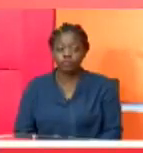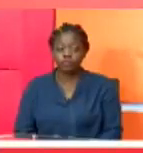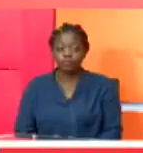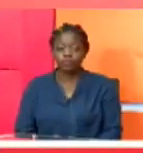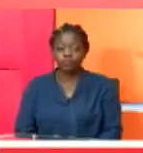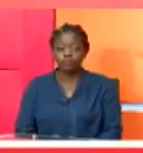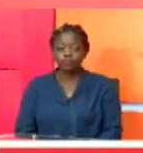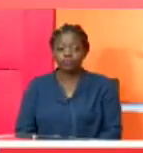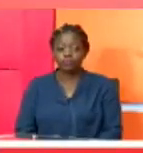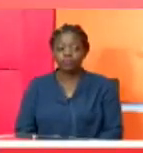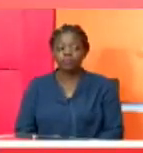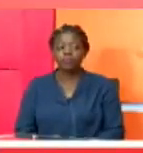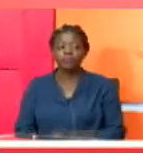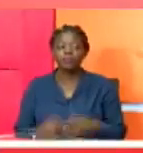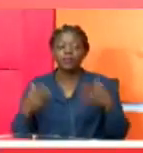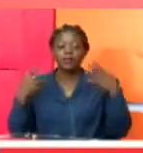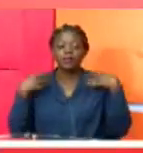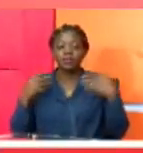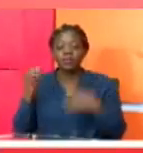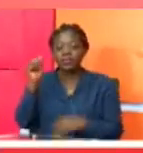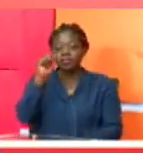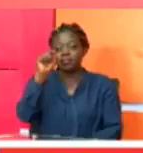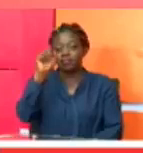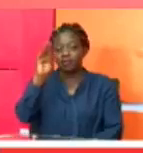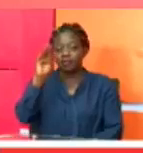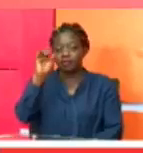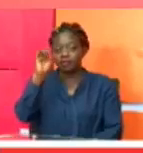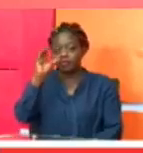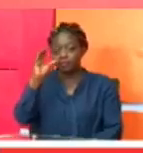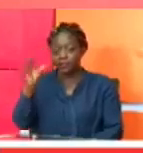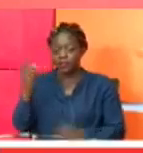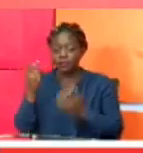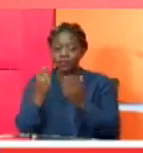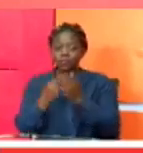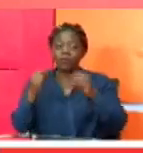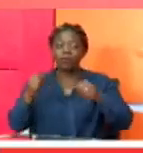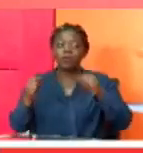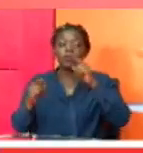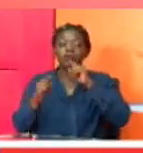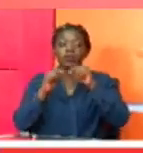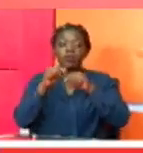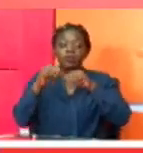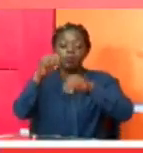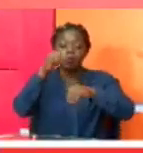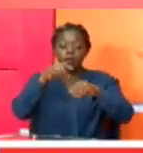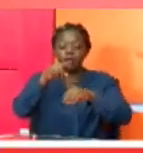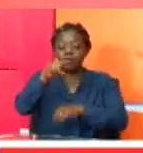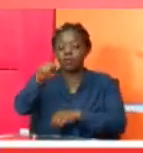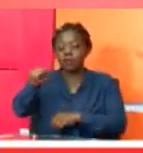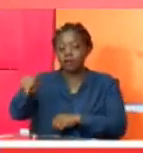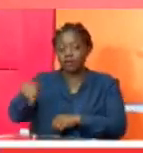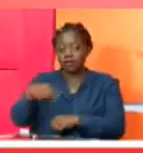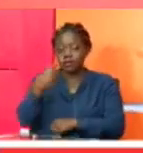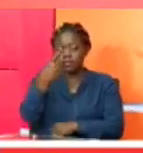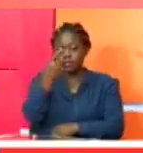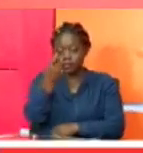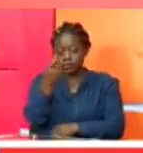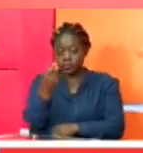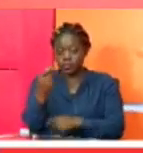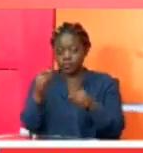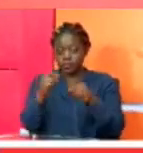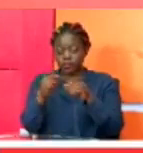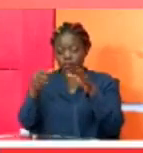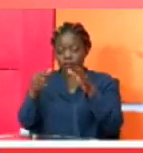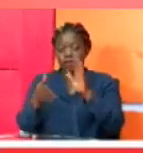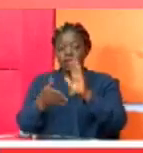Ate bwe tugendako mu mpaka eza Stanbic Uganda Cup bwe twogerera ng'obulubu obuwalaundi ey'16 era nga